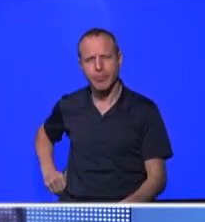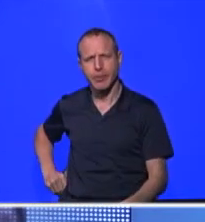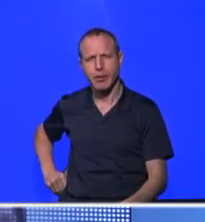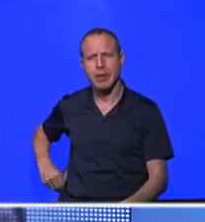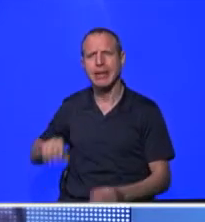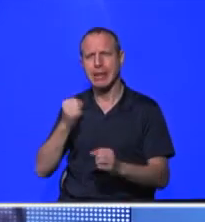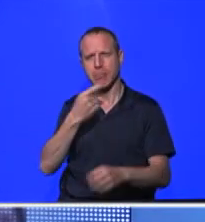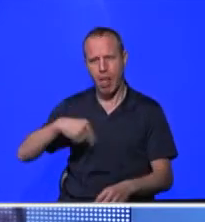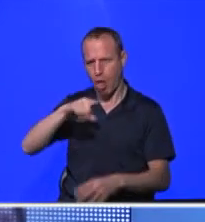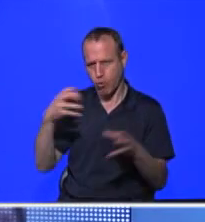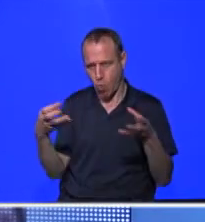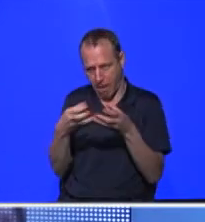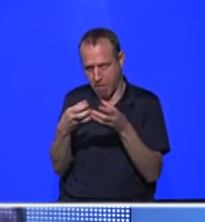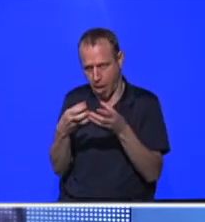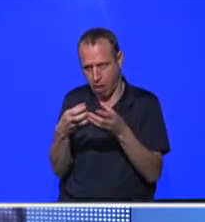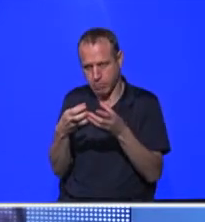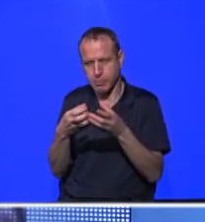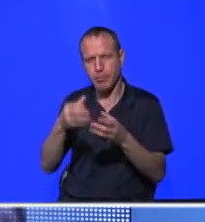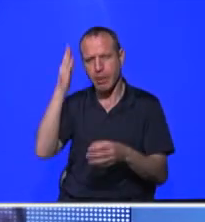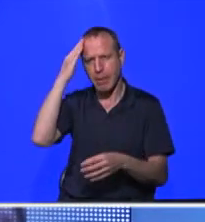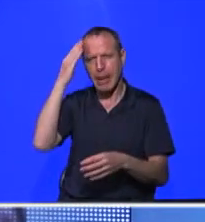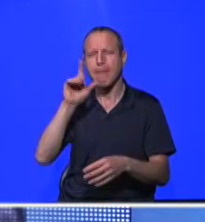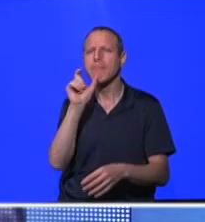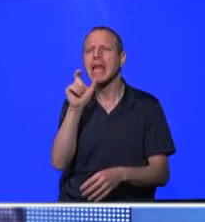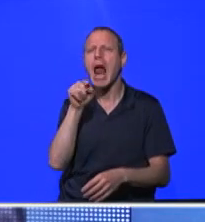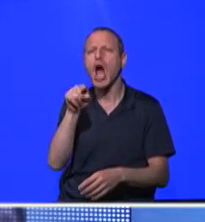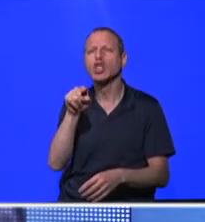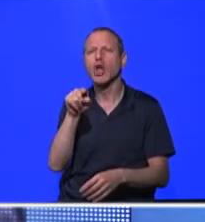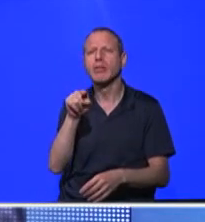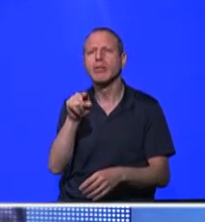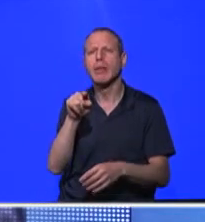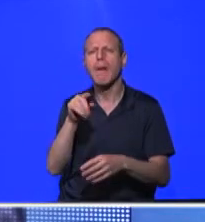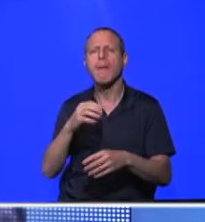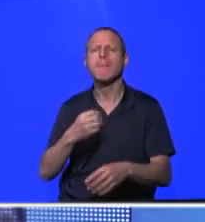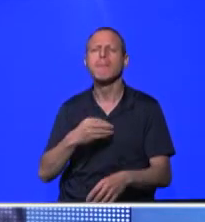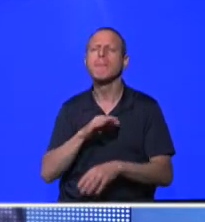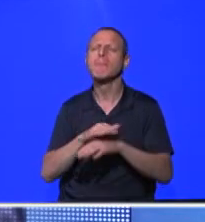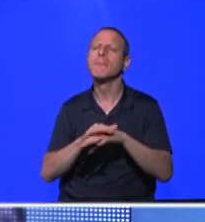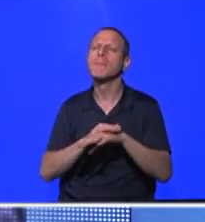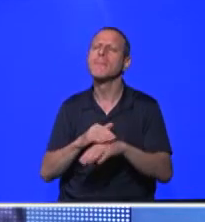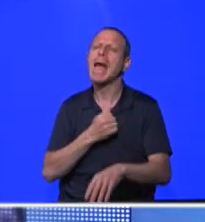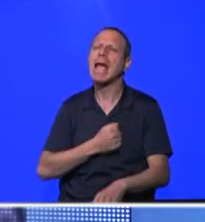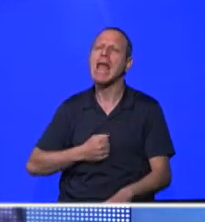האם אנחנו כחברה מכירים את המילה הזאת מכילה?